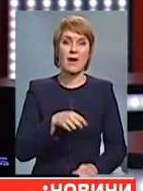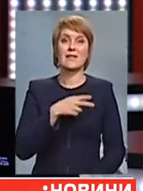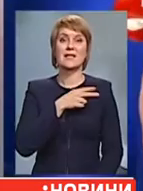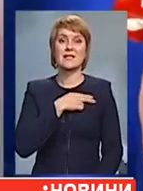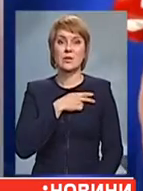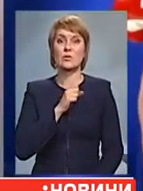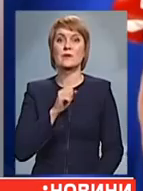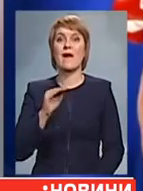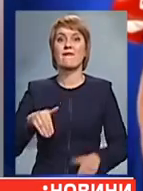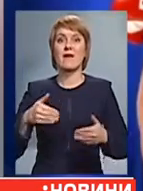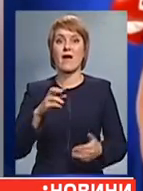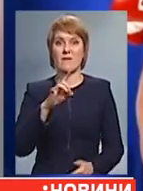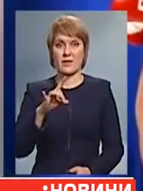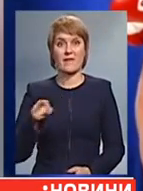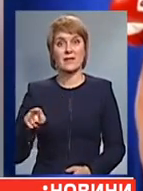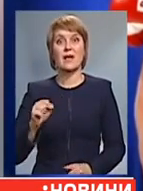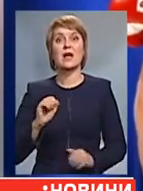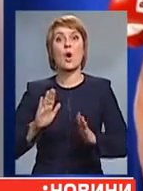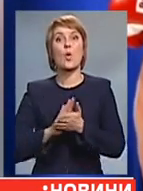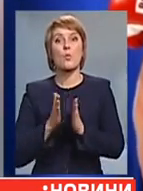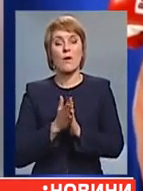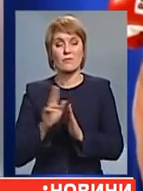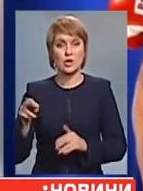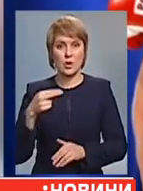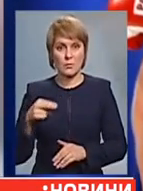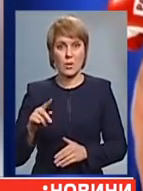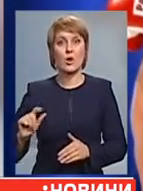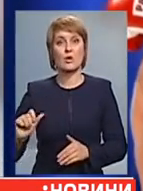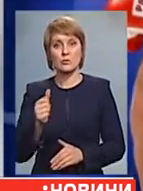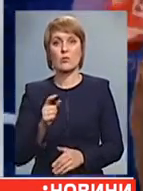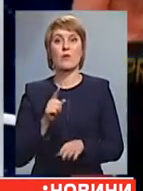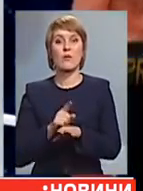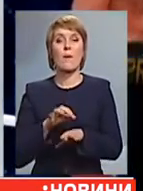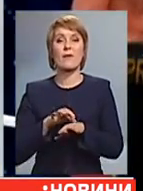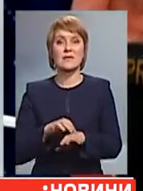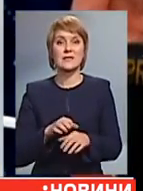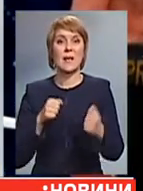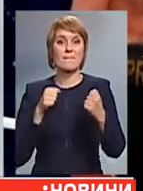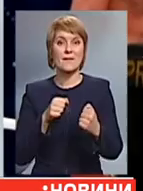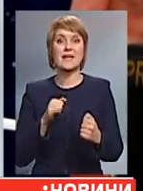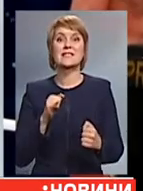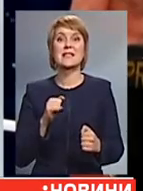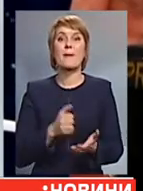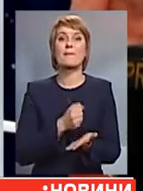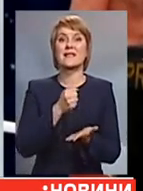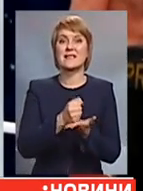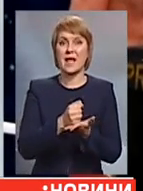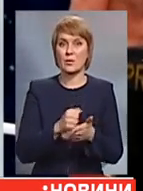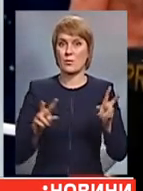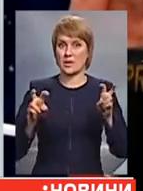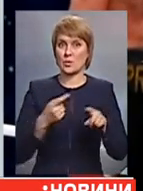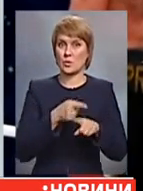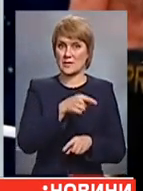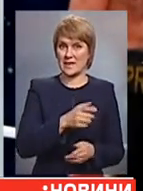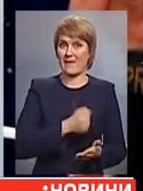IBF. За умовами чемпіонату Ф'юрі після перемоги над Володимиром Кличком спочатку мав провести бій з претендентом на титул у цій версії –